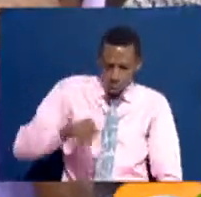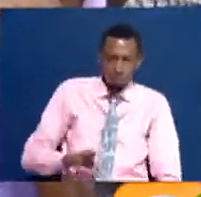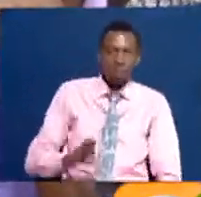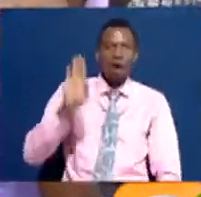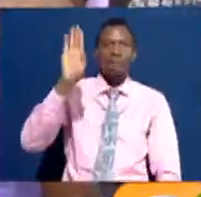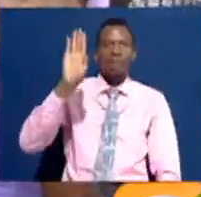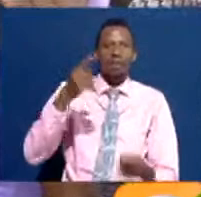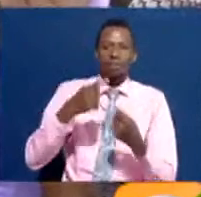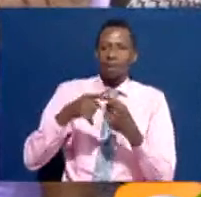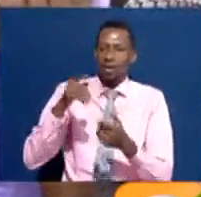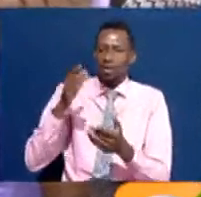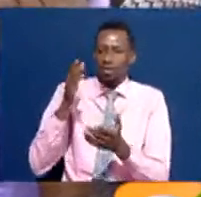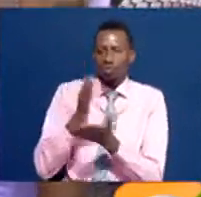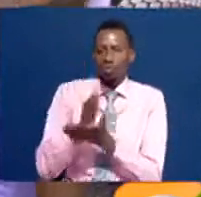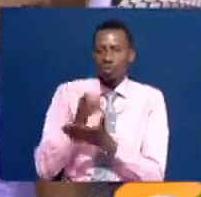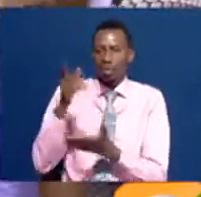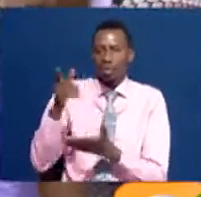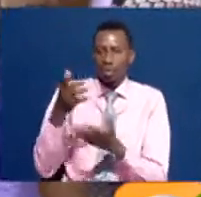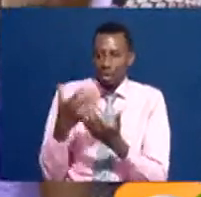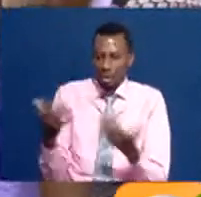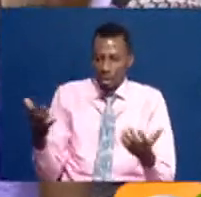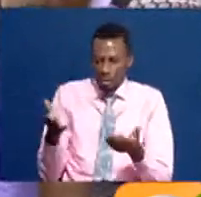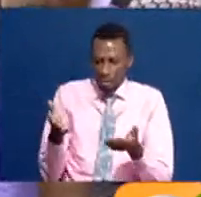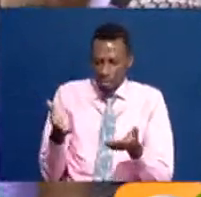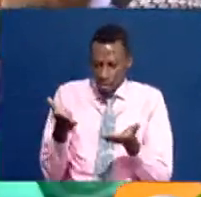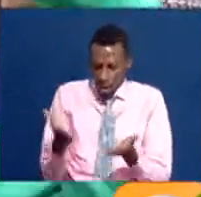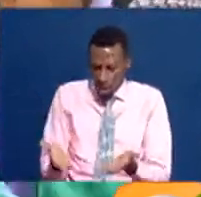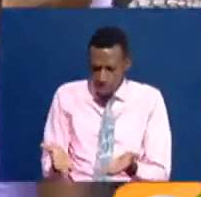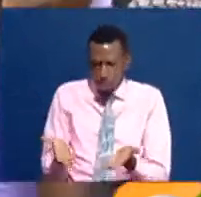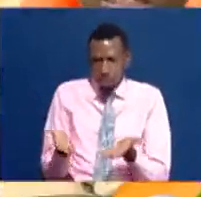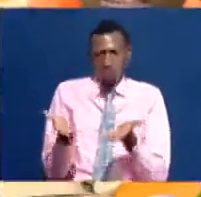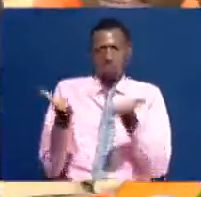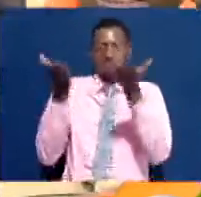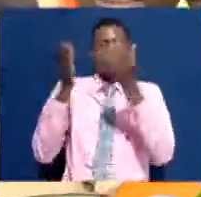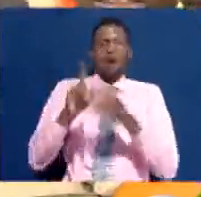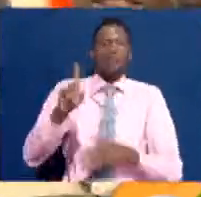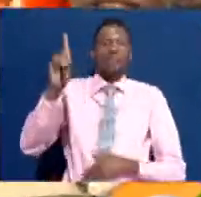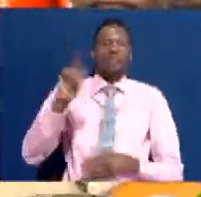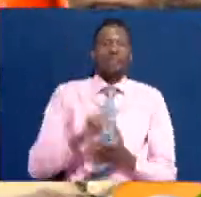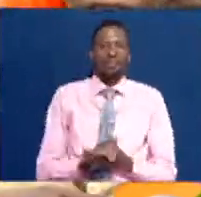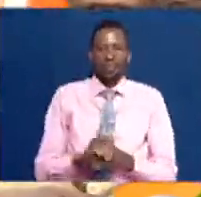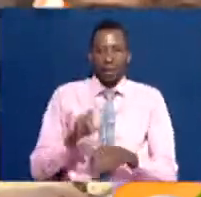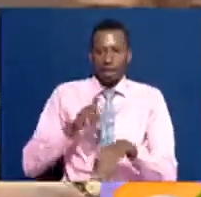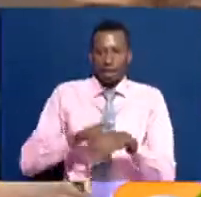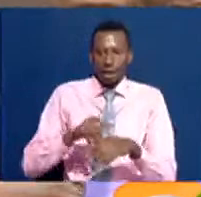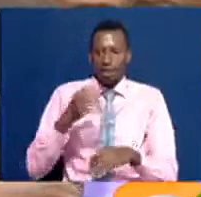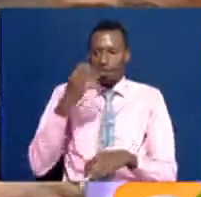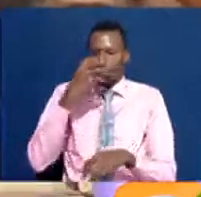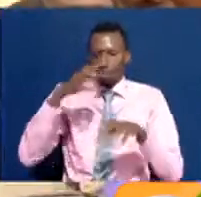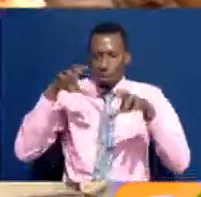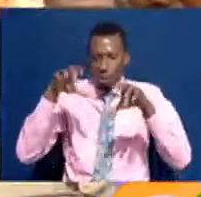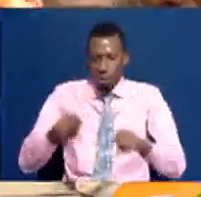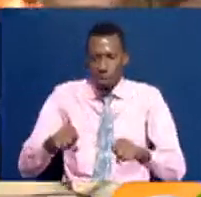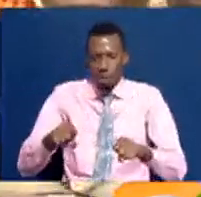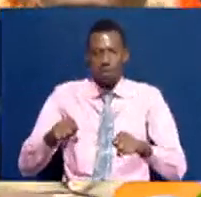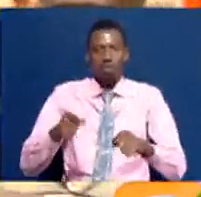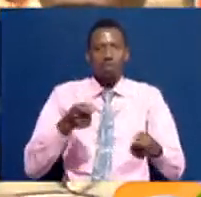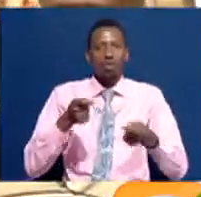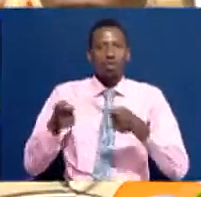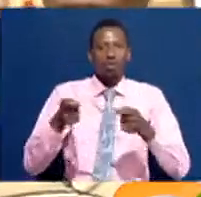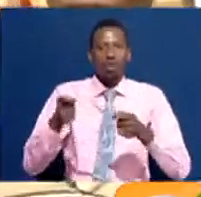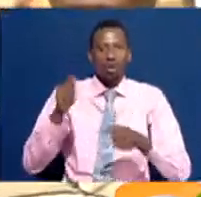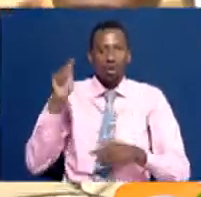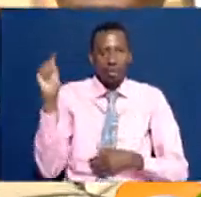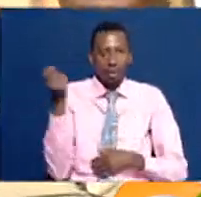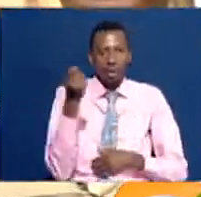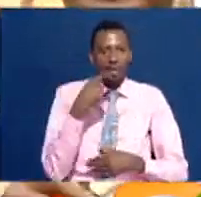hii maneno ya bottom up ilikuwa kutoa vitu chini na kupeleka juu. Wakati alikuwa achukua mamlaka, alisema aslas